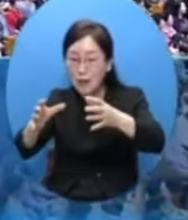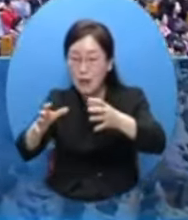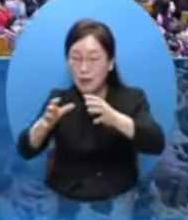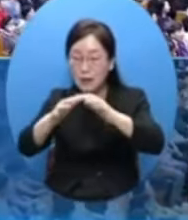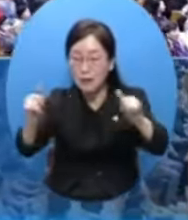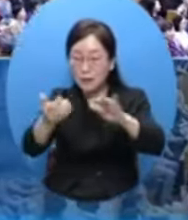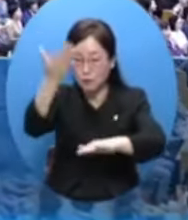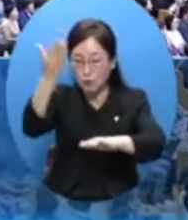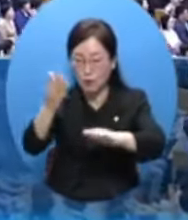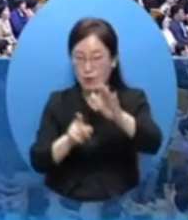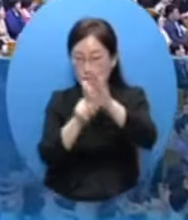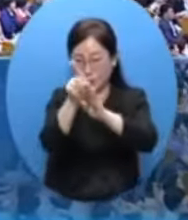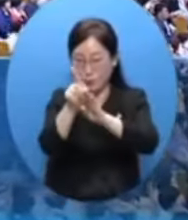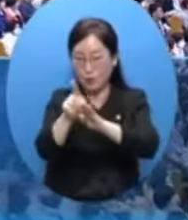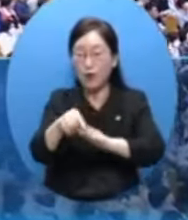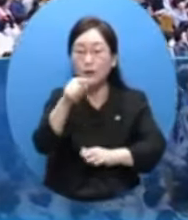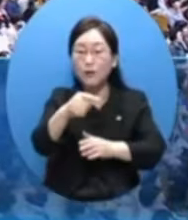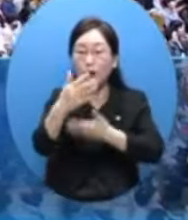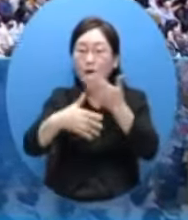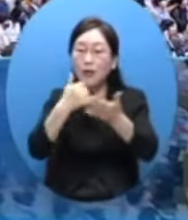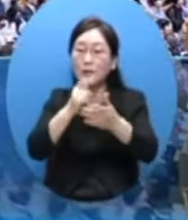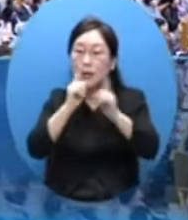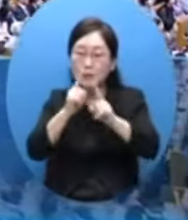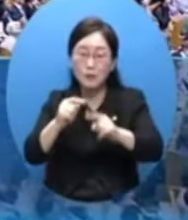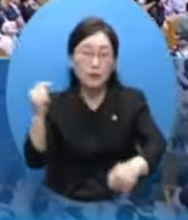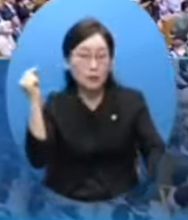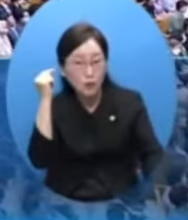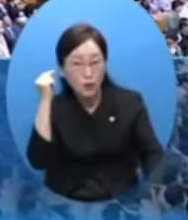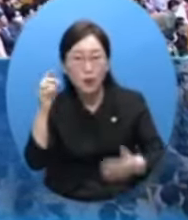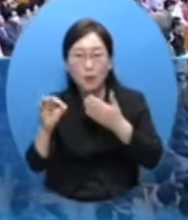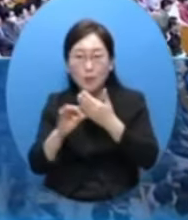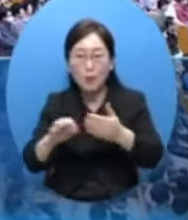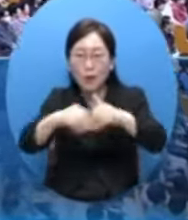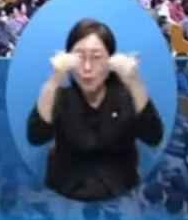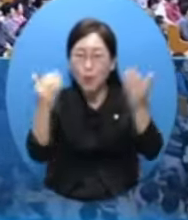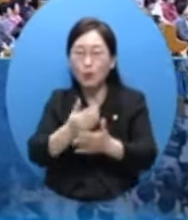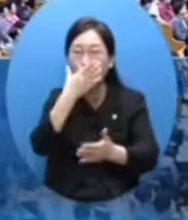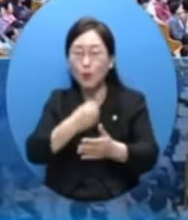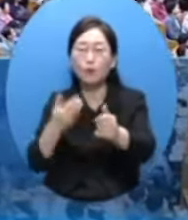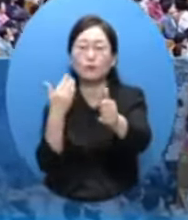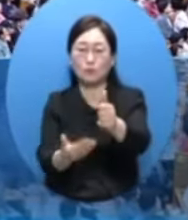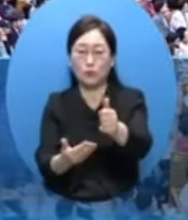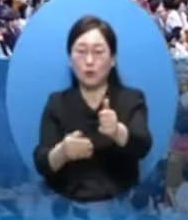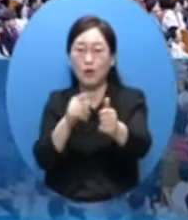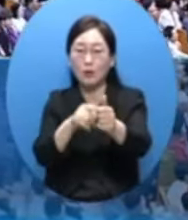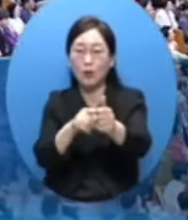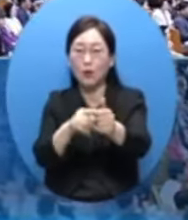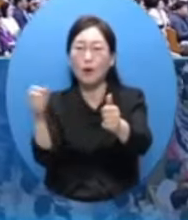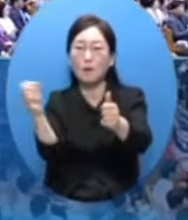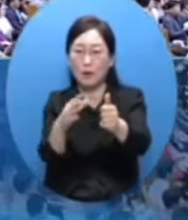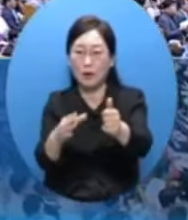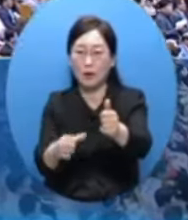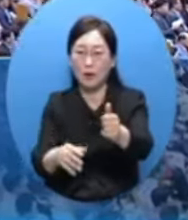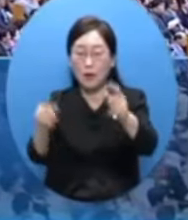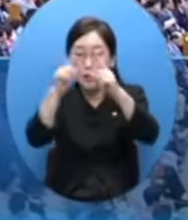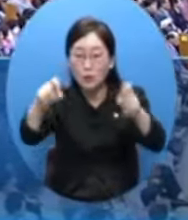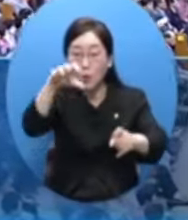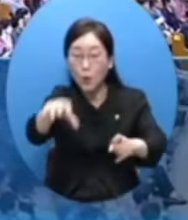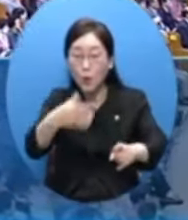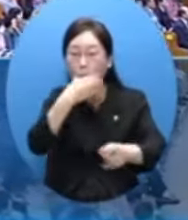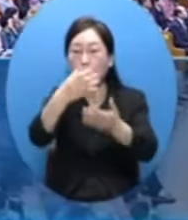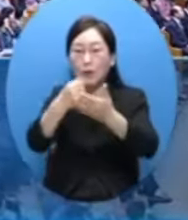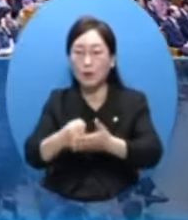하실 것이라. 내가 내 하나님 여호와의 말씀을 청종하면 이 모든 복이 내게 임하며 내게 이르니 성읍에서도 복을